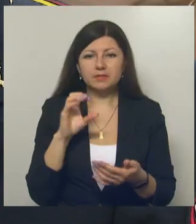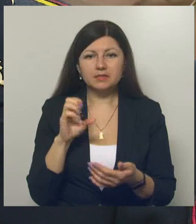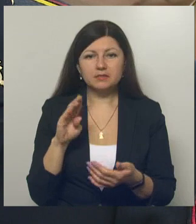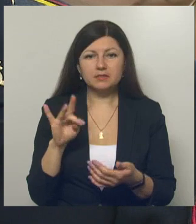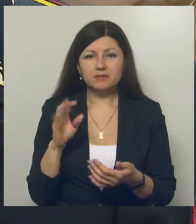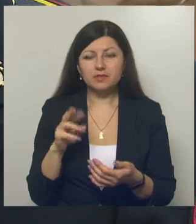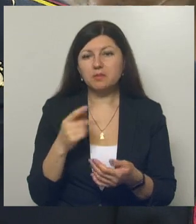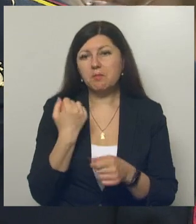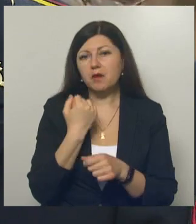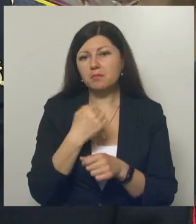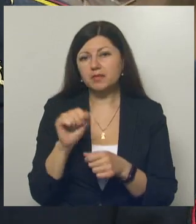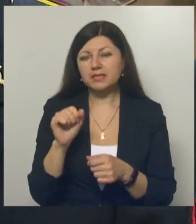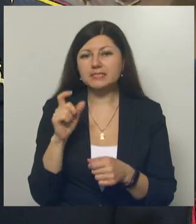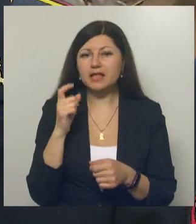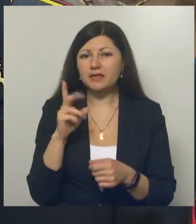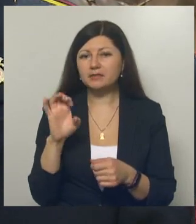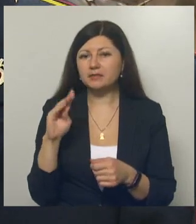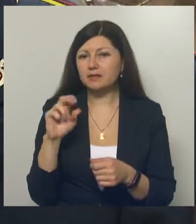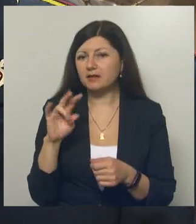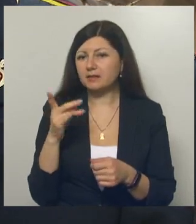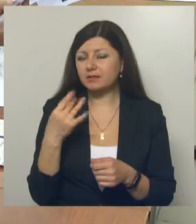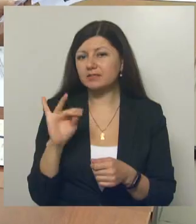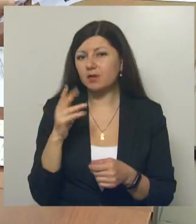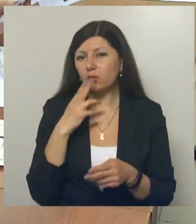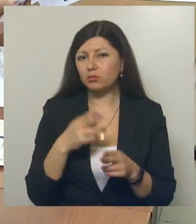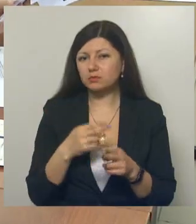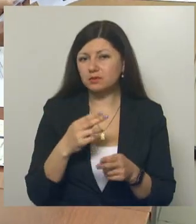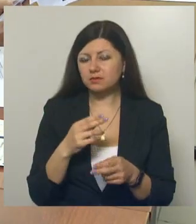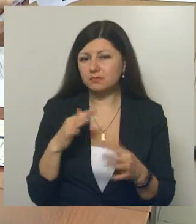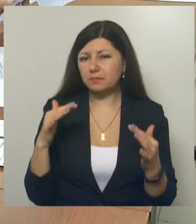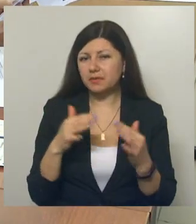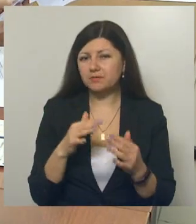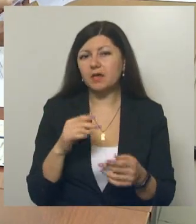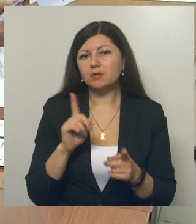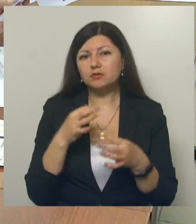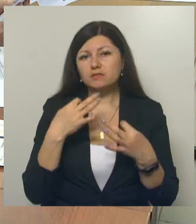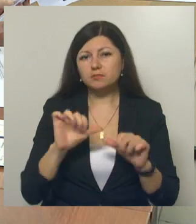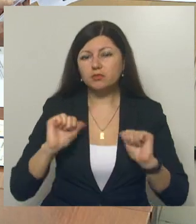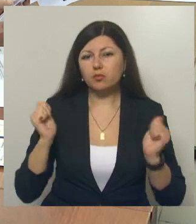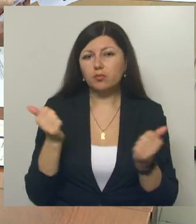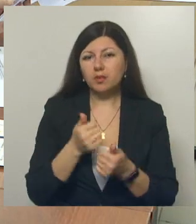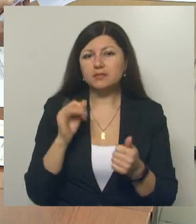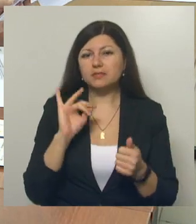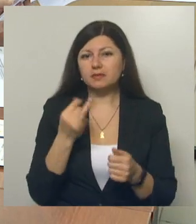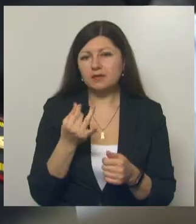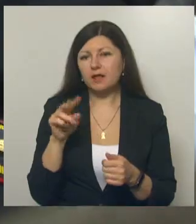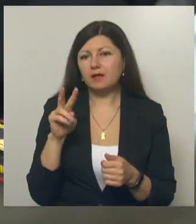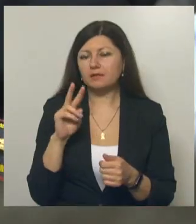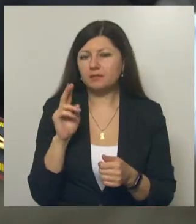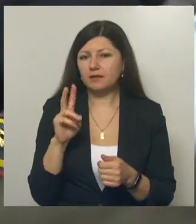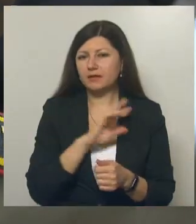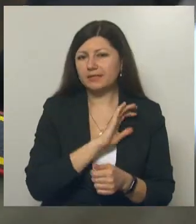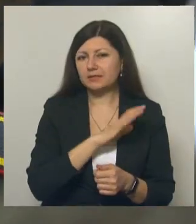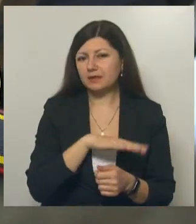Курской битвах, освобождение Донбасса от немецко-фашистской оккупации и прорыв блокады Ленинграда. Также в диктант вошли вопросы